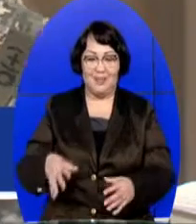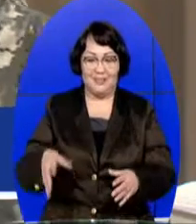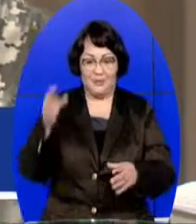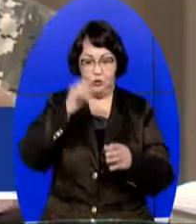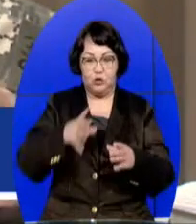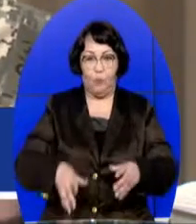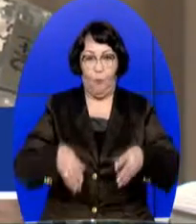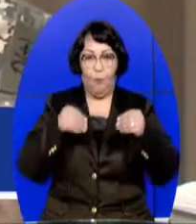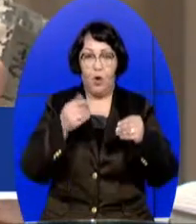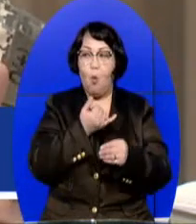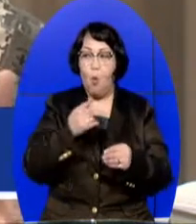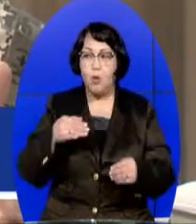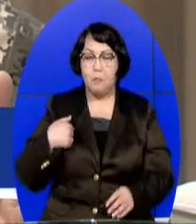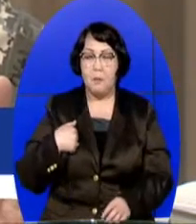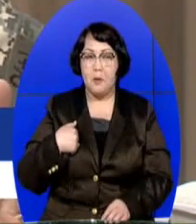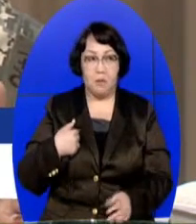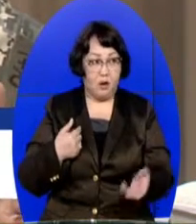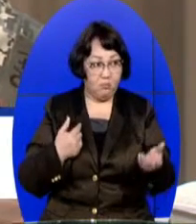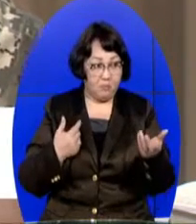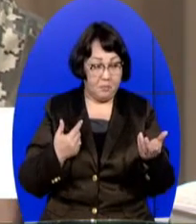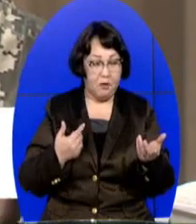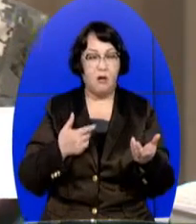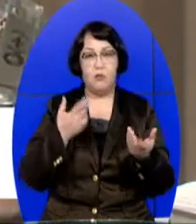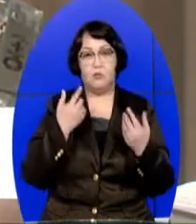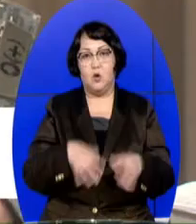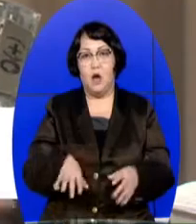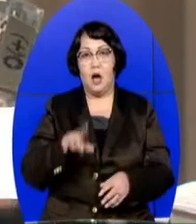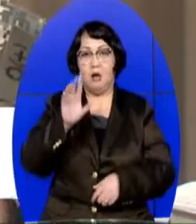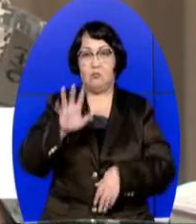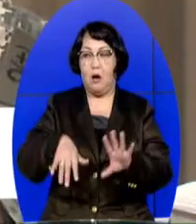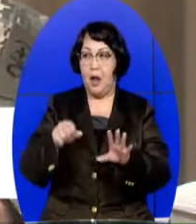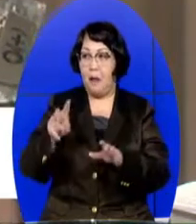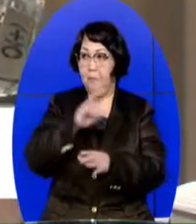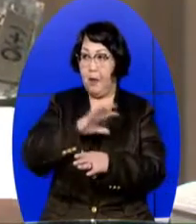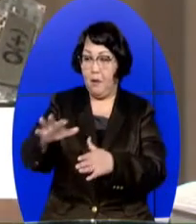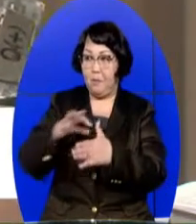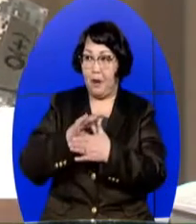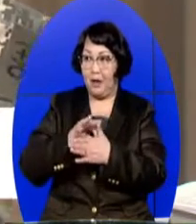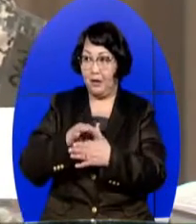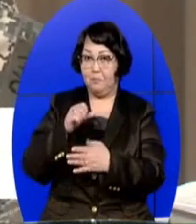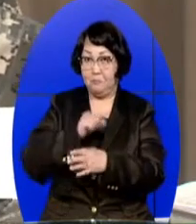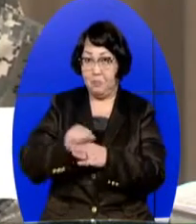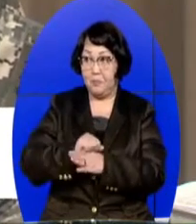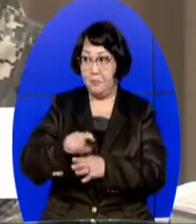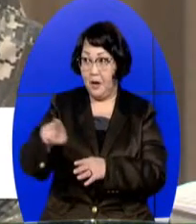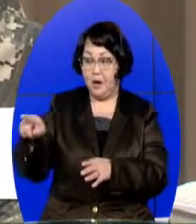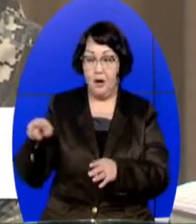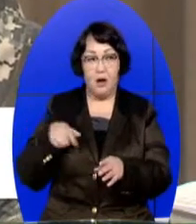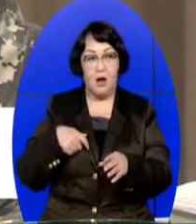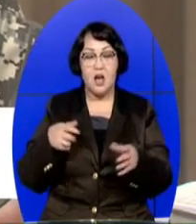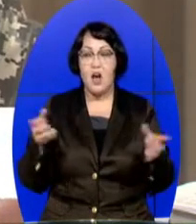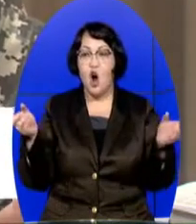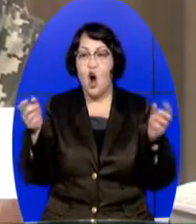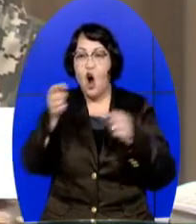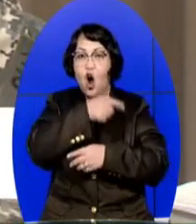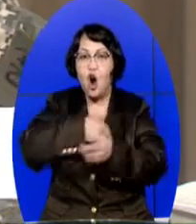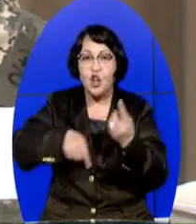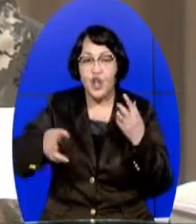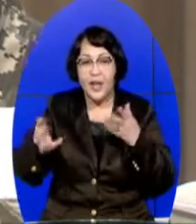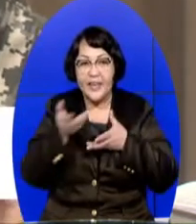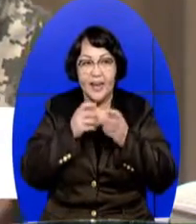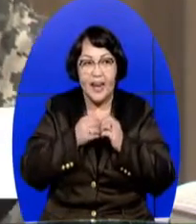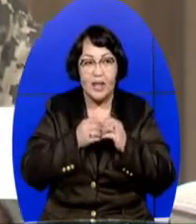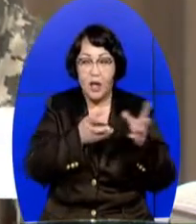Тэр нөөцөө одоо бид нэр энэ 15 ажих нь гэжүүдтэй гарах махны хэмжээгээр нь одоо хоорондоо бид нэр ярилцаж нэг нэгэнд